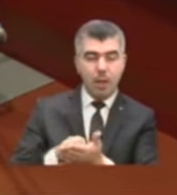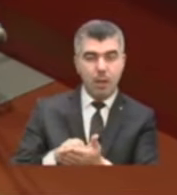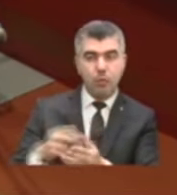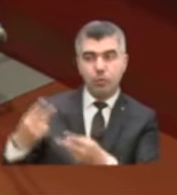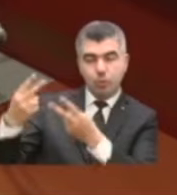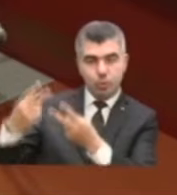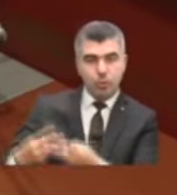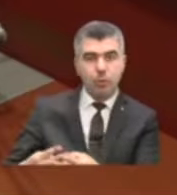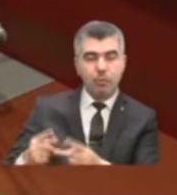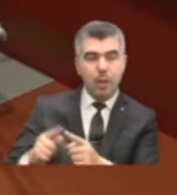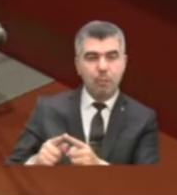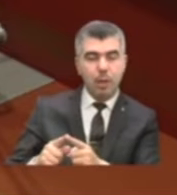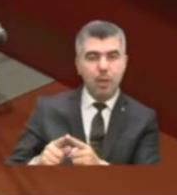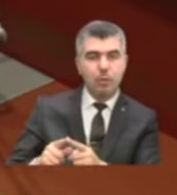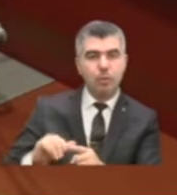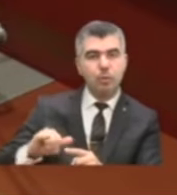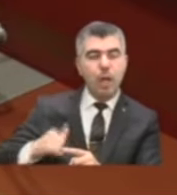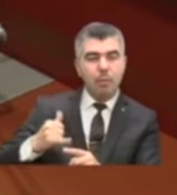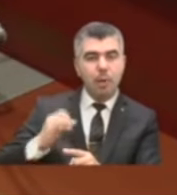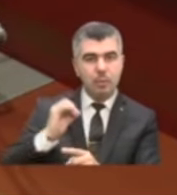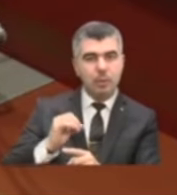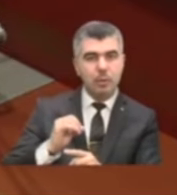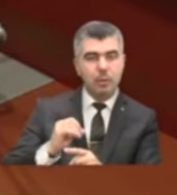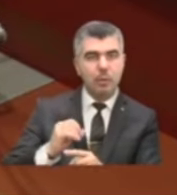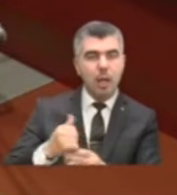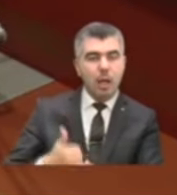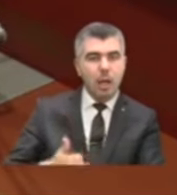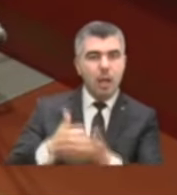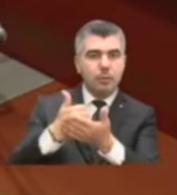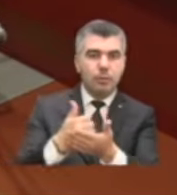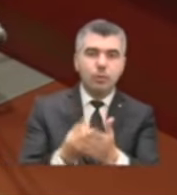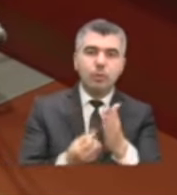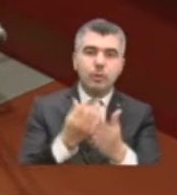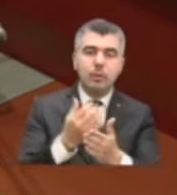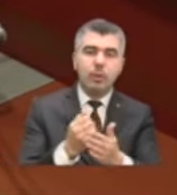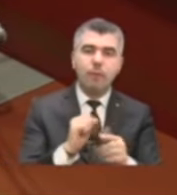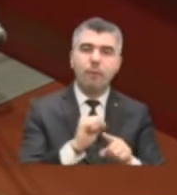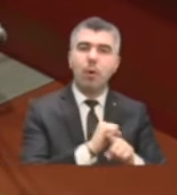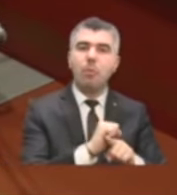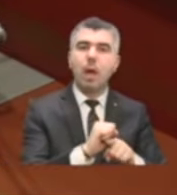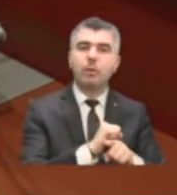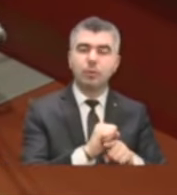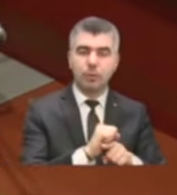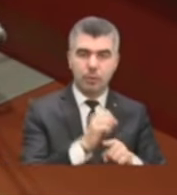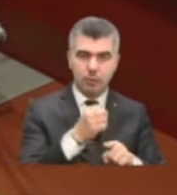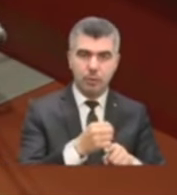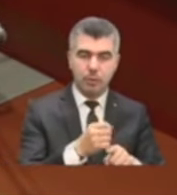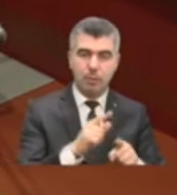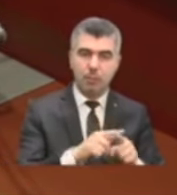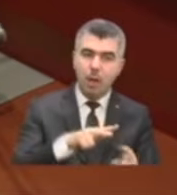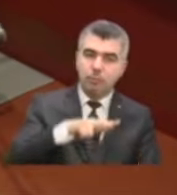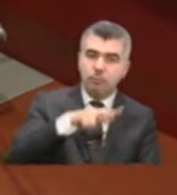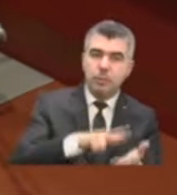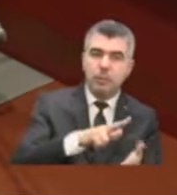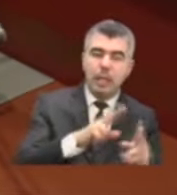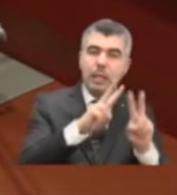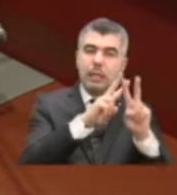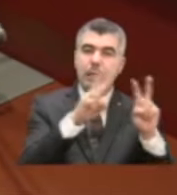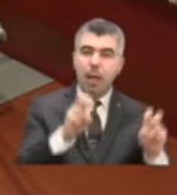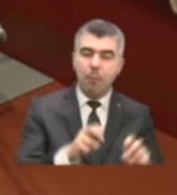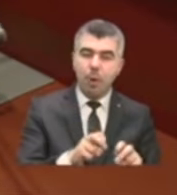اللي ما قدراتش تكوين المهني يجروا عنده باش نعطيهم طريقه جديده للتكوين، ماشي لابد يكون سيرتيفيونت، ماشي لابد كيخرجوا بديبلوم، ولكن